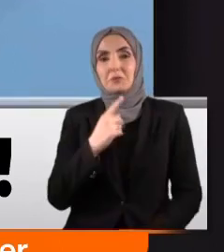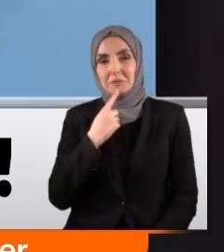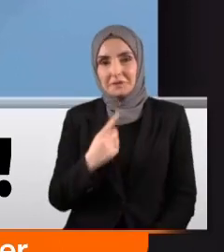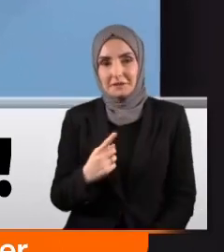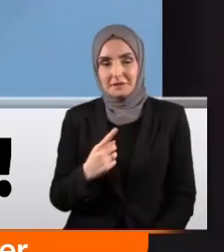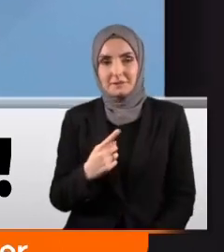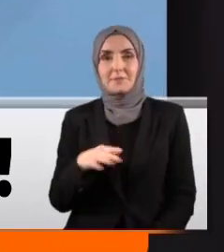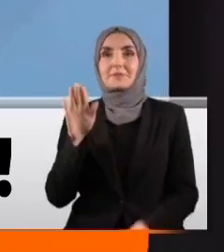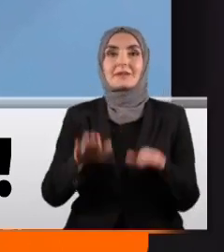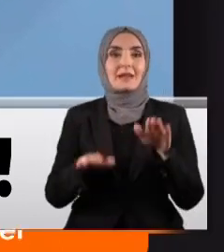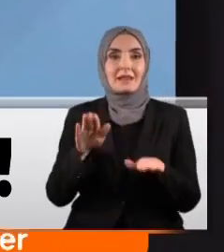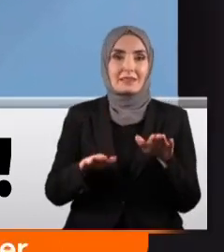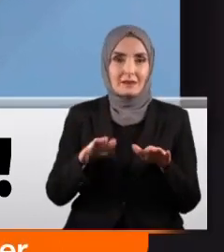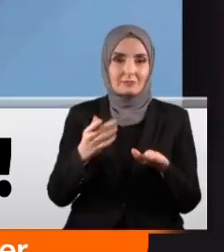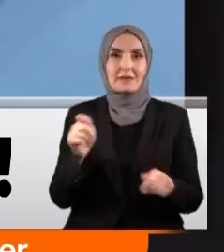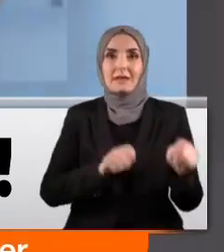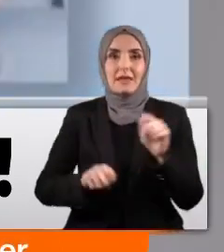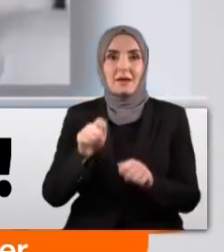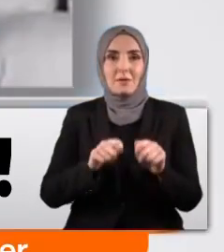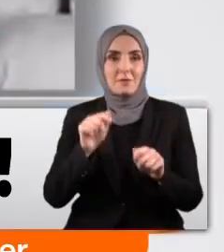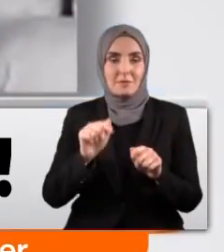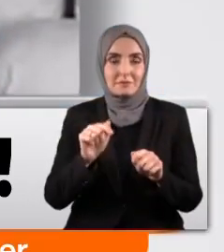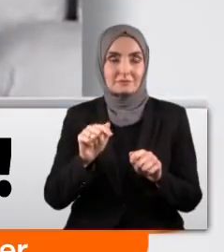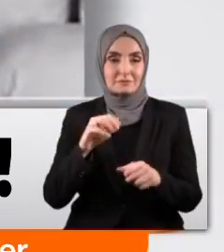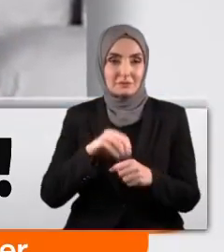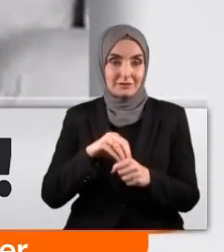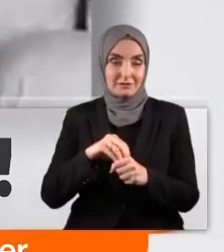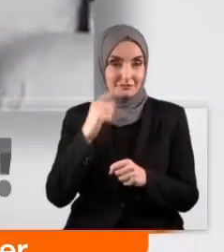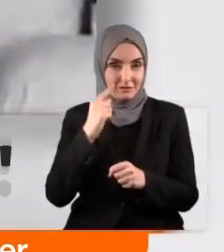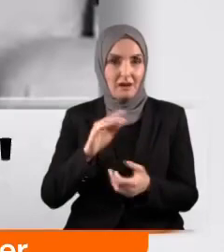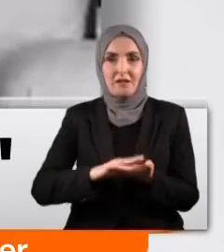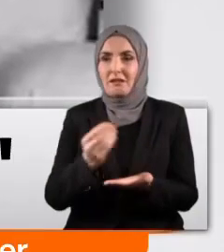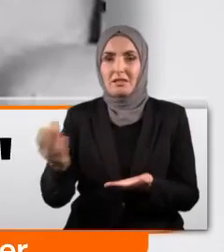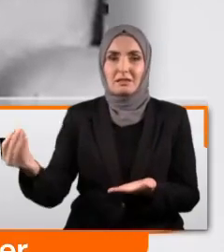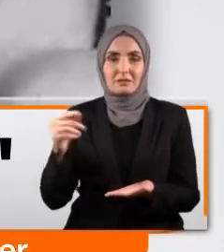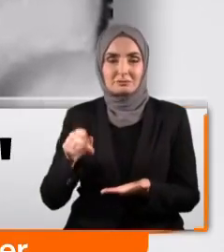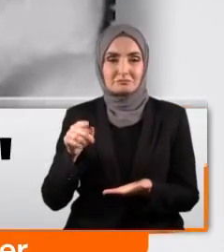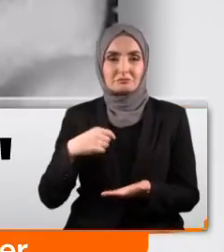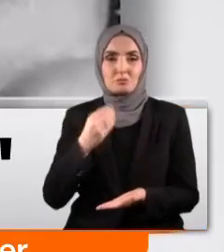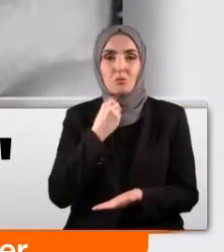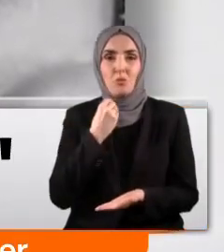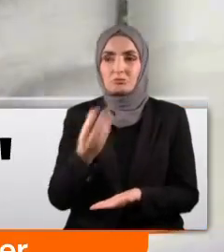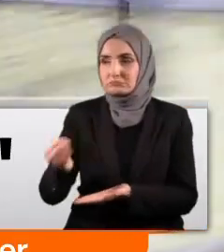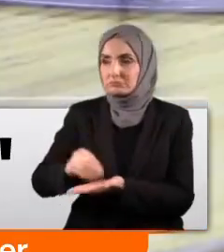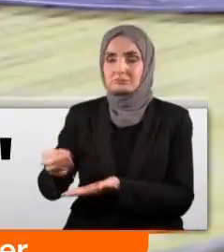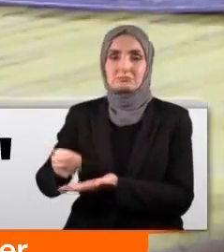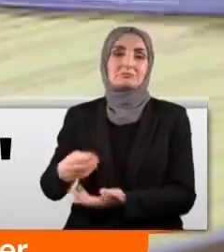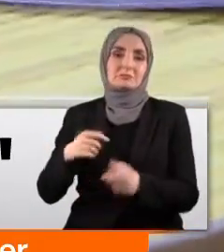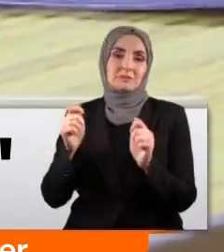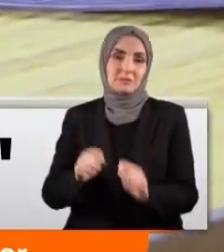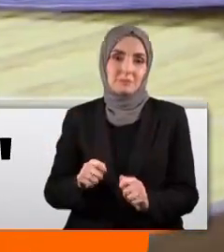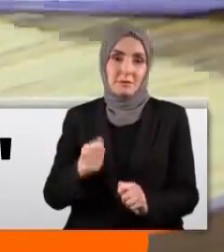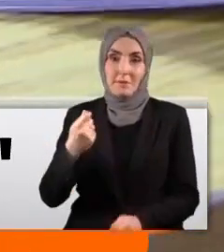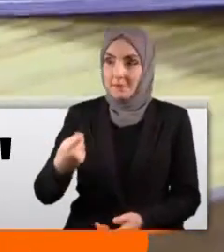dişleri ile ilgili Yakın arkadaşlarından sürekli borç aldığını söyleyen Beril Talu bana para veren insanlar % 10000 faizle